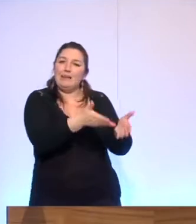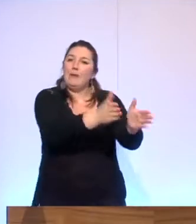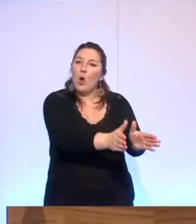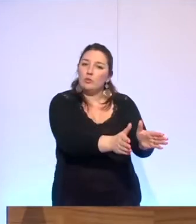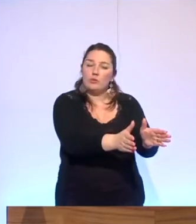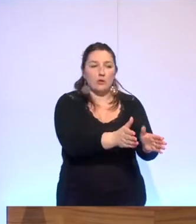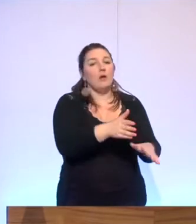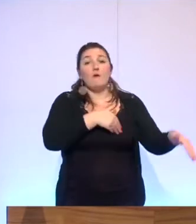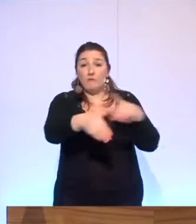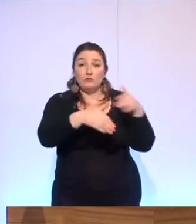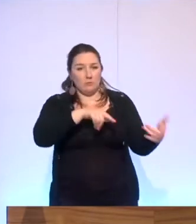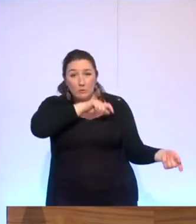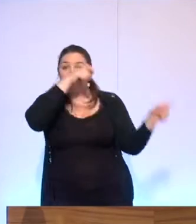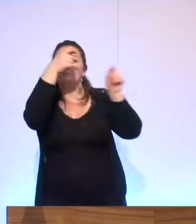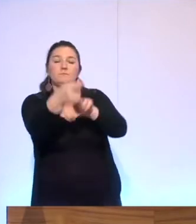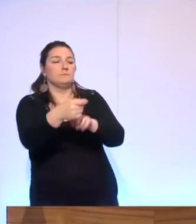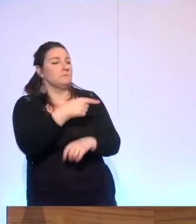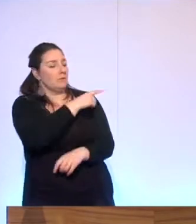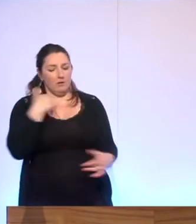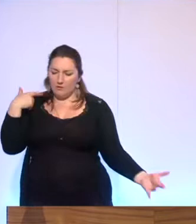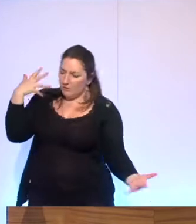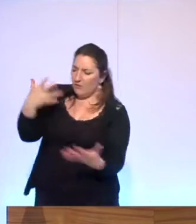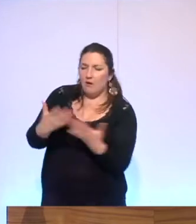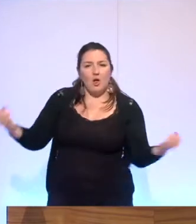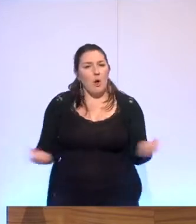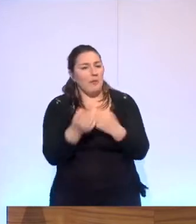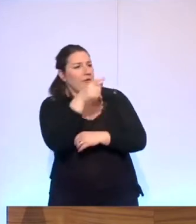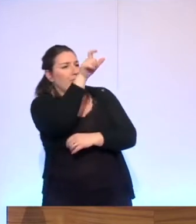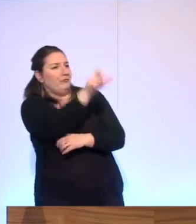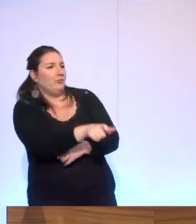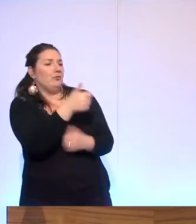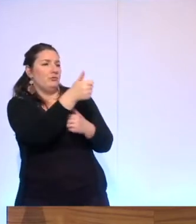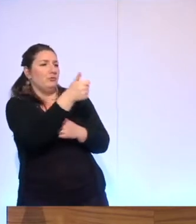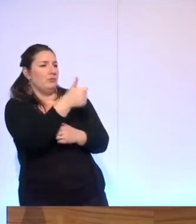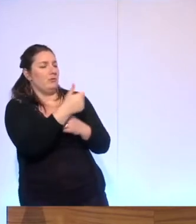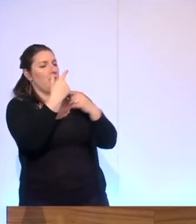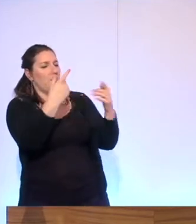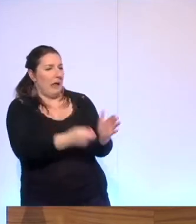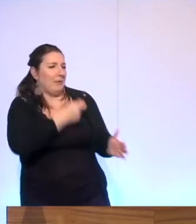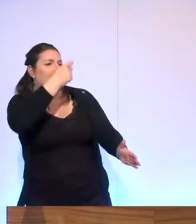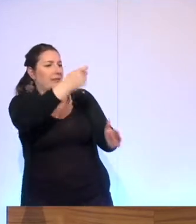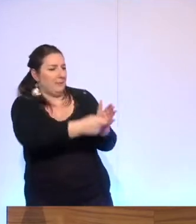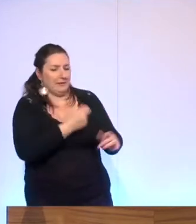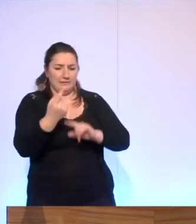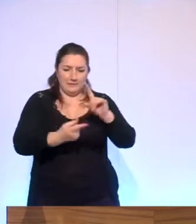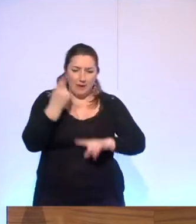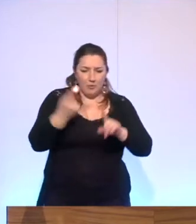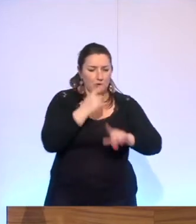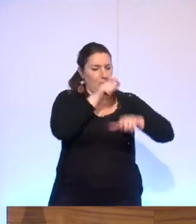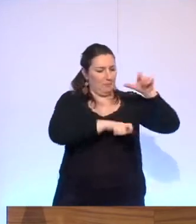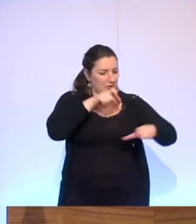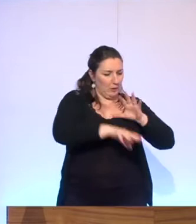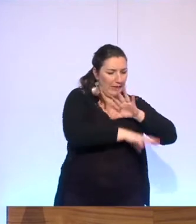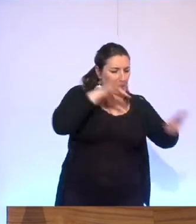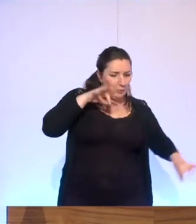Vous avez insisté tout au long de la campagne électorale sur la nécessité d'une nouvelle relation entre les élus et